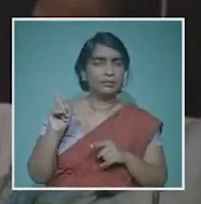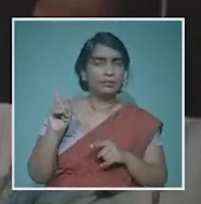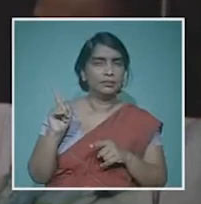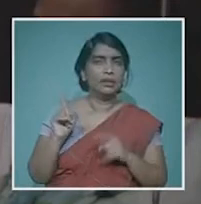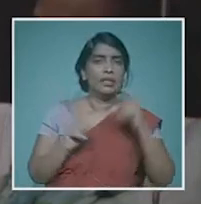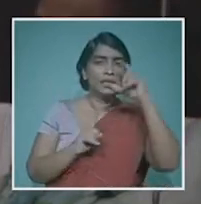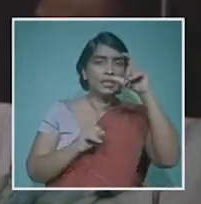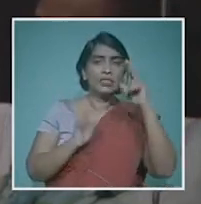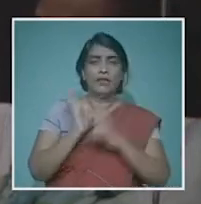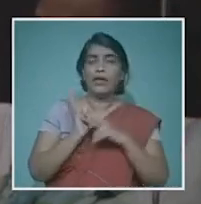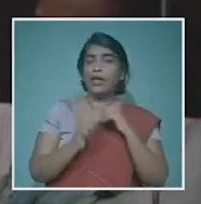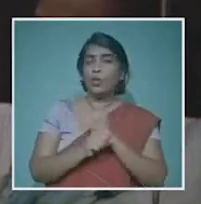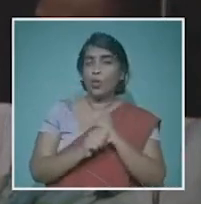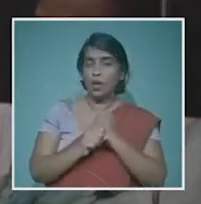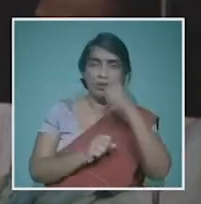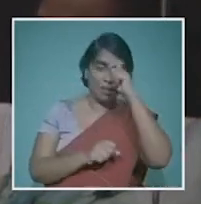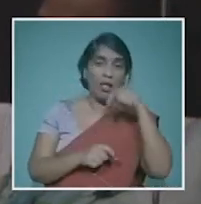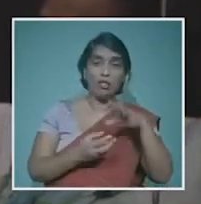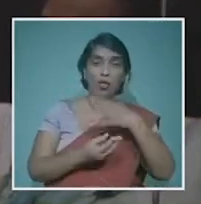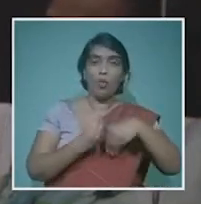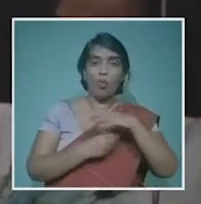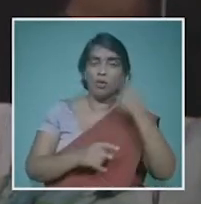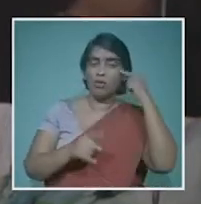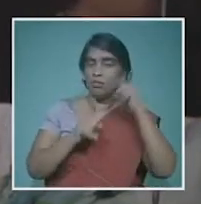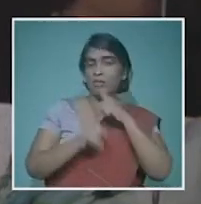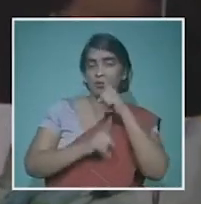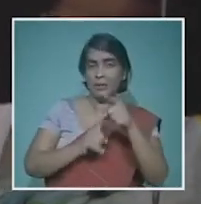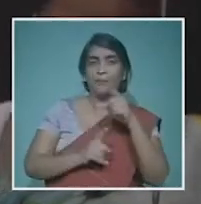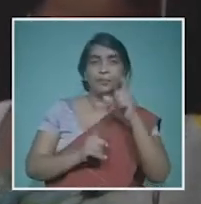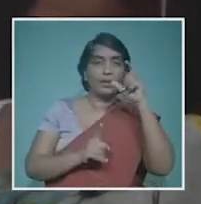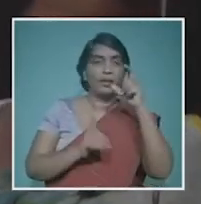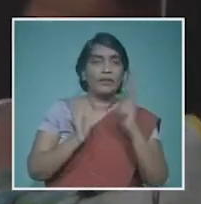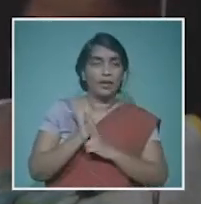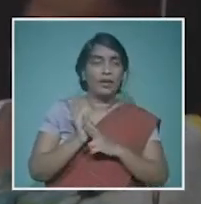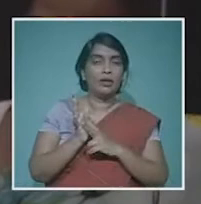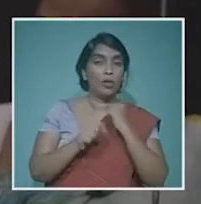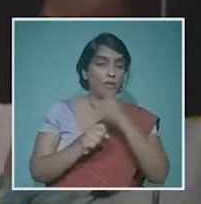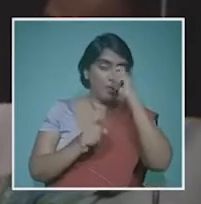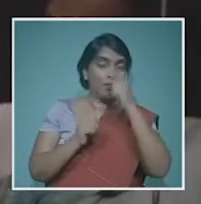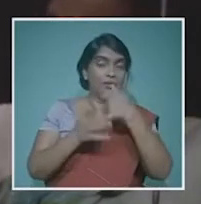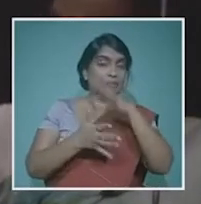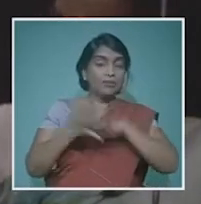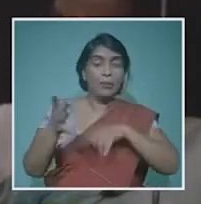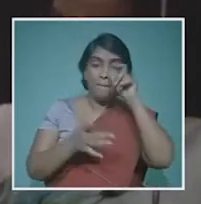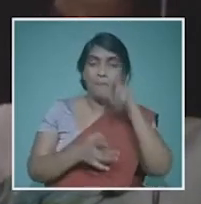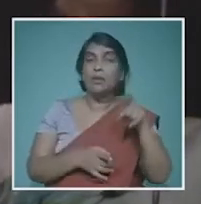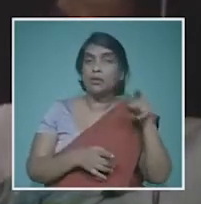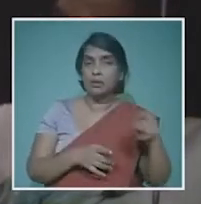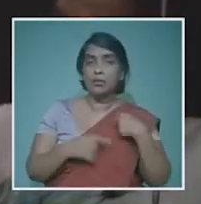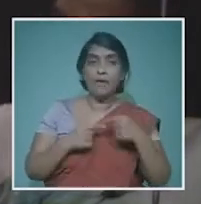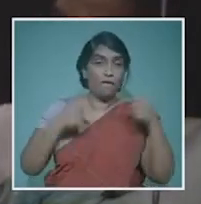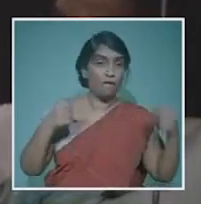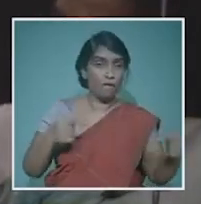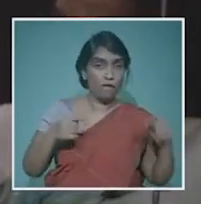සීවි ගුණරත්න ඇමතිතුමා අද පෝර ගැන කතා කරනවා. සීවි ගුණරත්න ඇමතිතුමා හැන්සාටේට කියලා කියවල බලන්න. එතුමා මම විරුද්ධ පක්ෂයේ